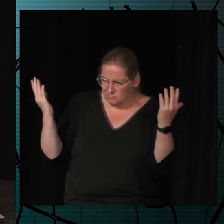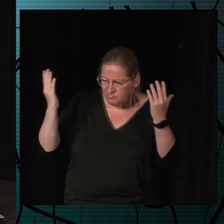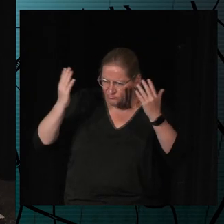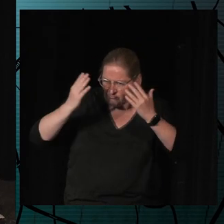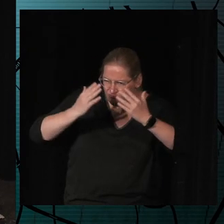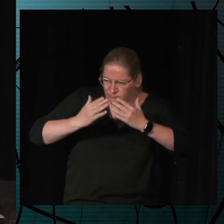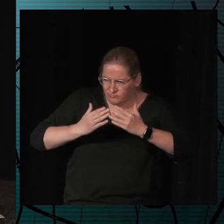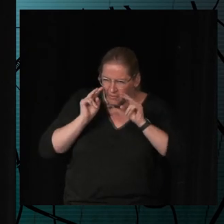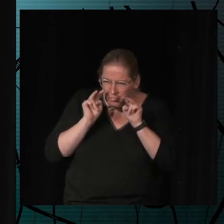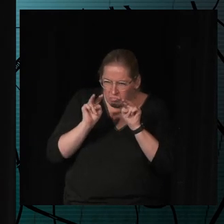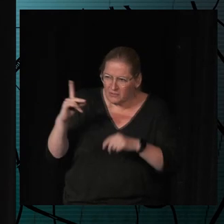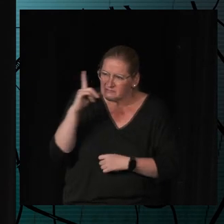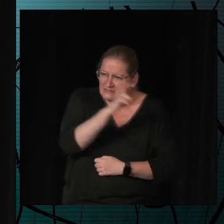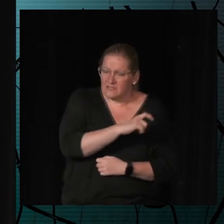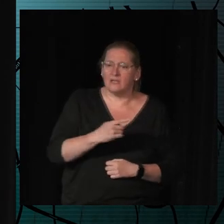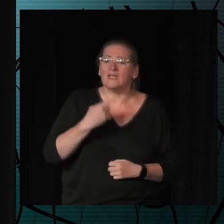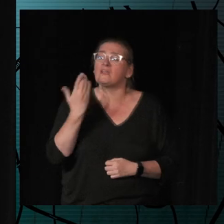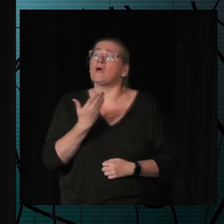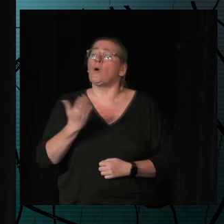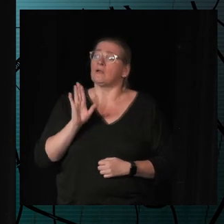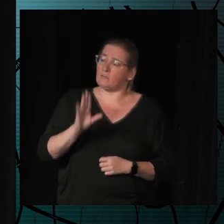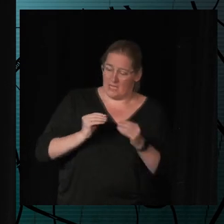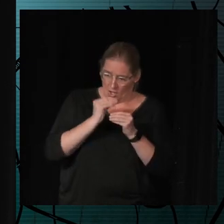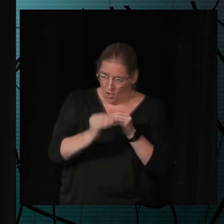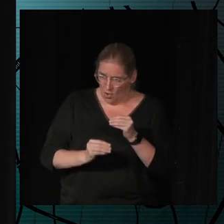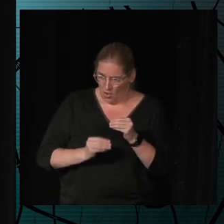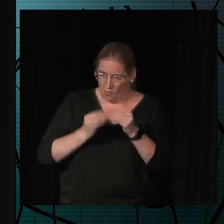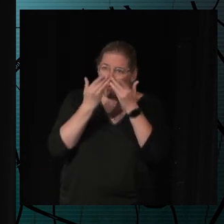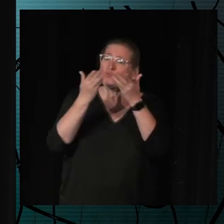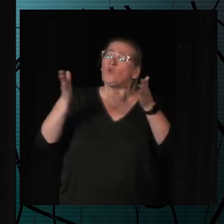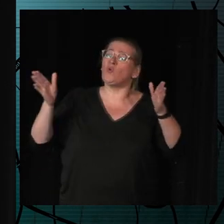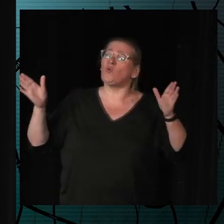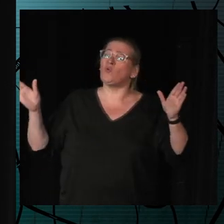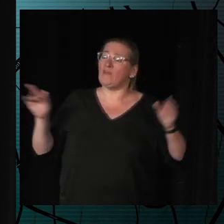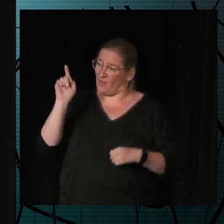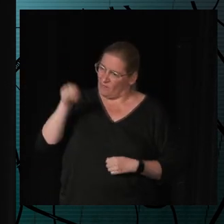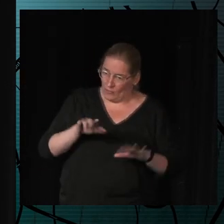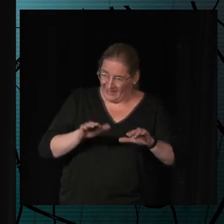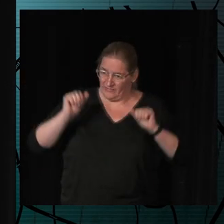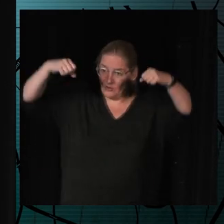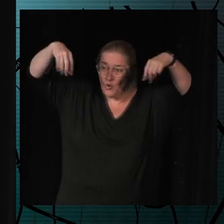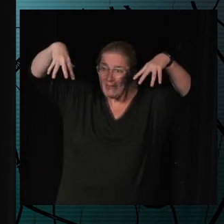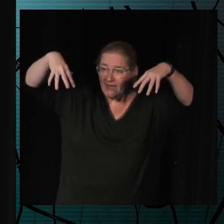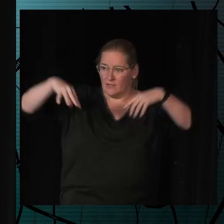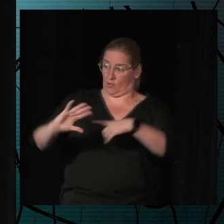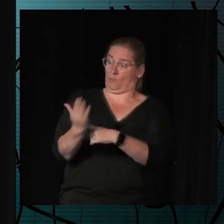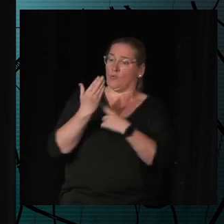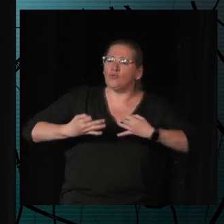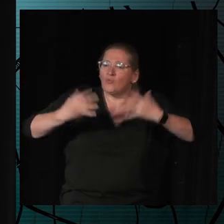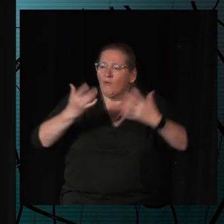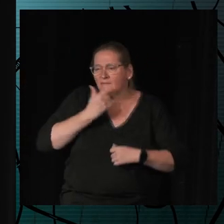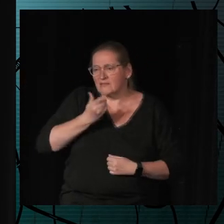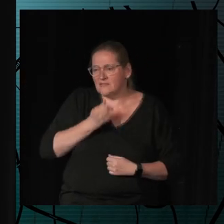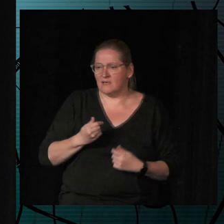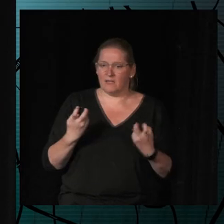davantage est-ce que ça veut dire que les jeux en monde ouvert doivent parfois s'empêcher d'être un peu trop dans la lumière et donc d'en montrer trop donc de faire briller le moteur je pense